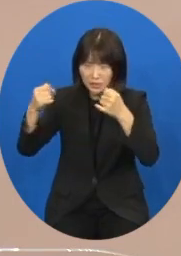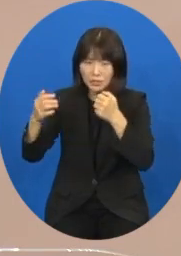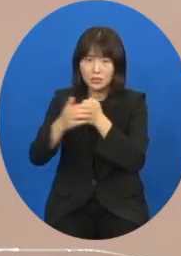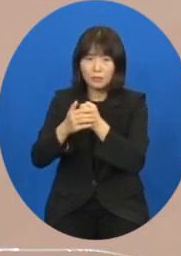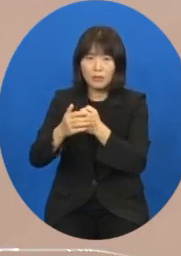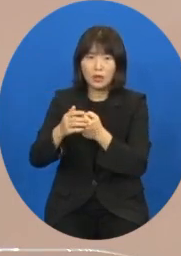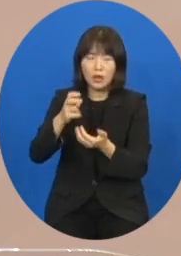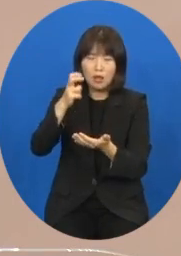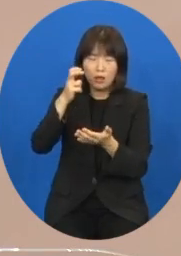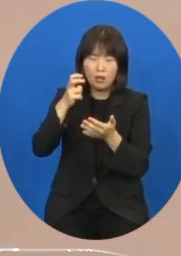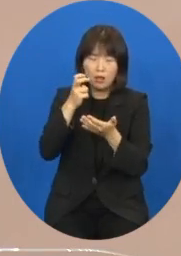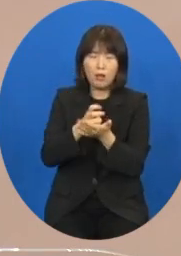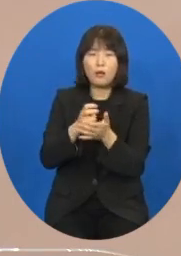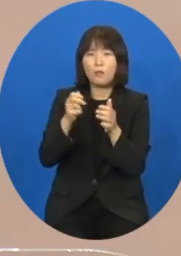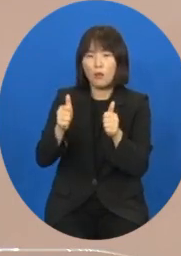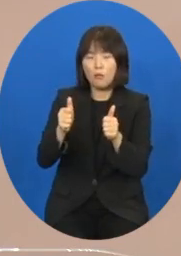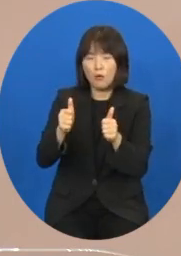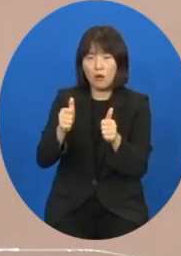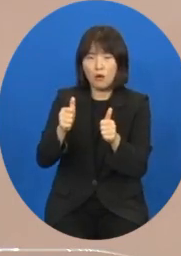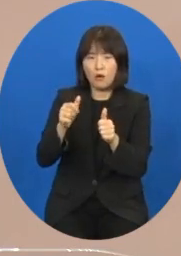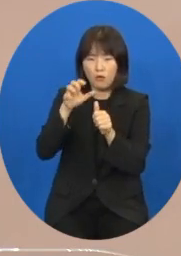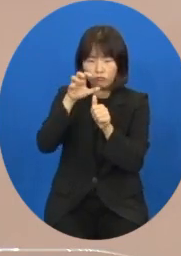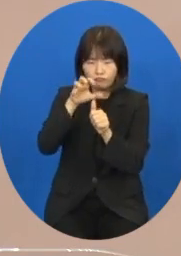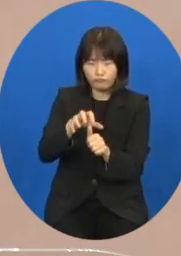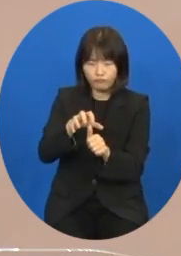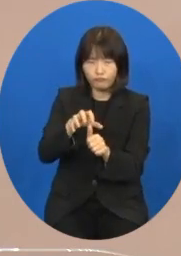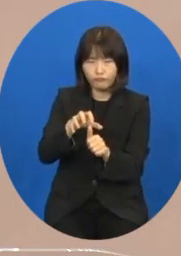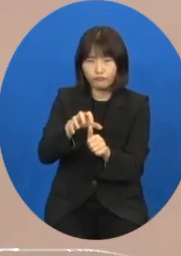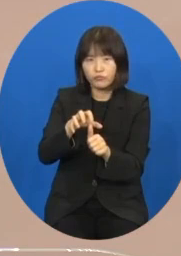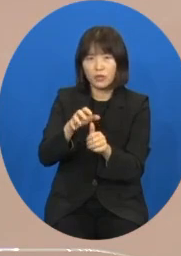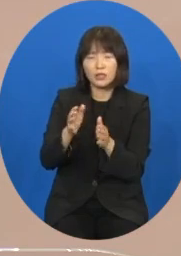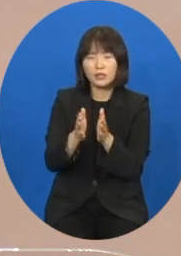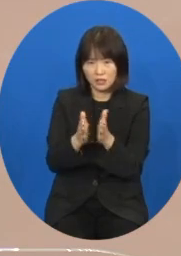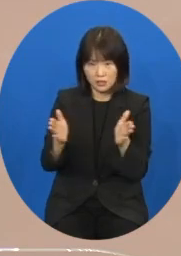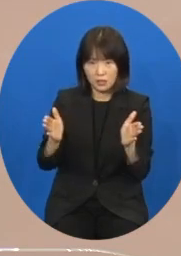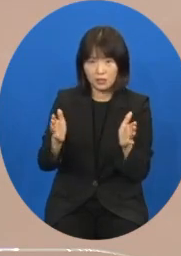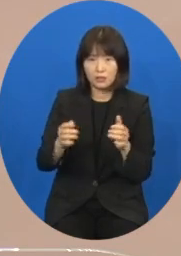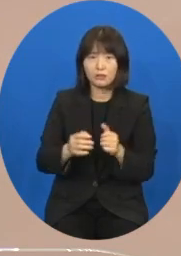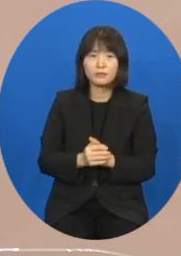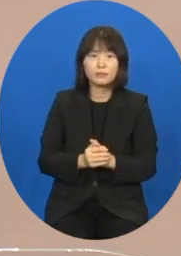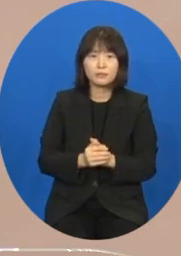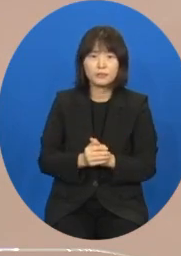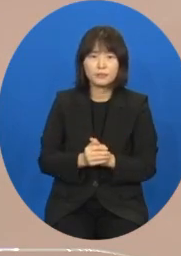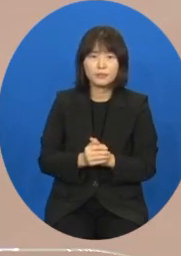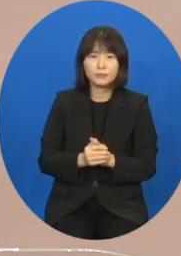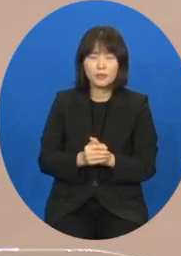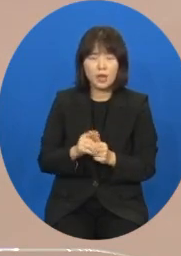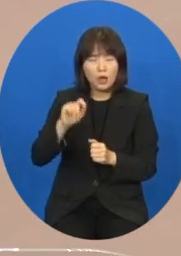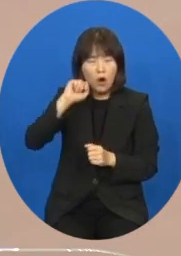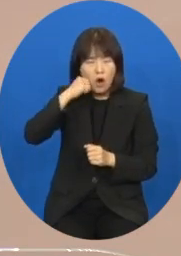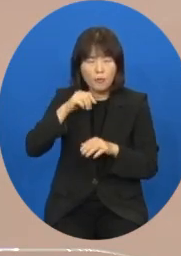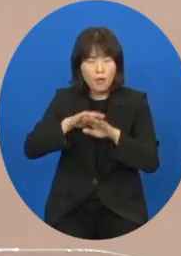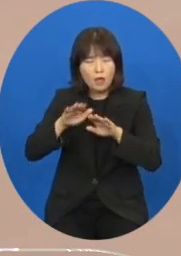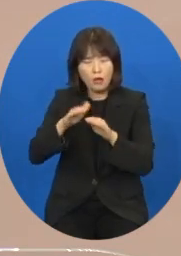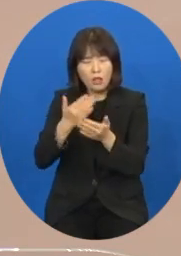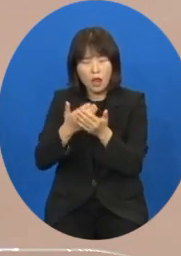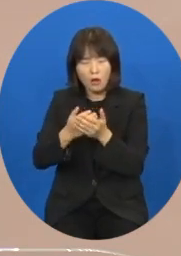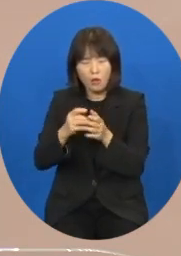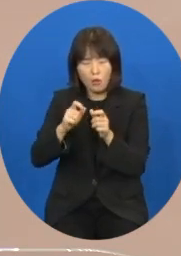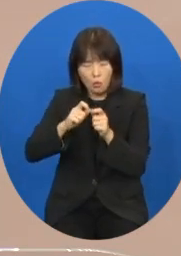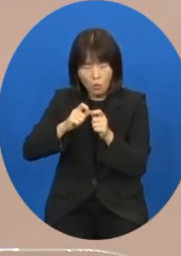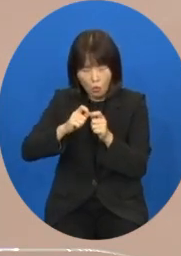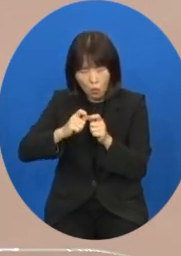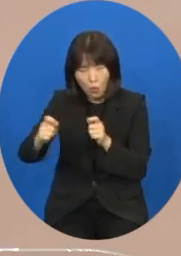법정 관리로 들어가 버리는 일이 생겼습니다. 근데 그 어려움이 해결해 달라고 오래 기도를 했는데 해결이